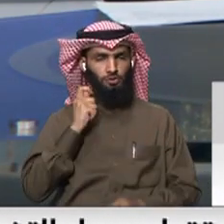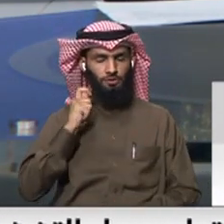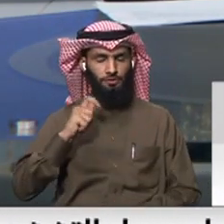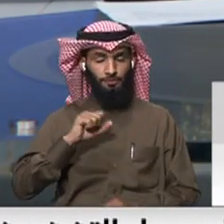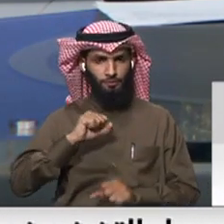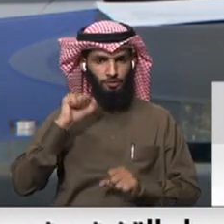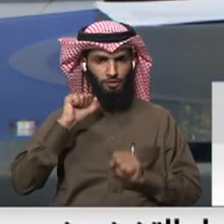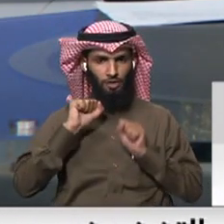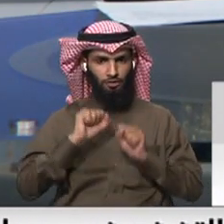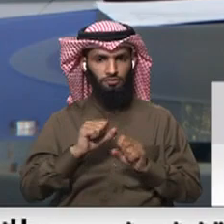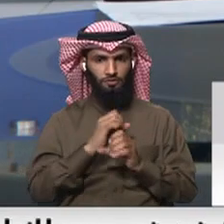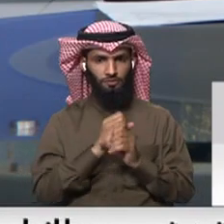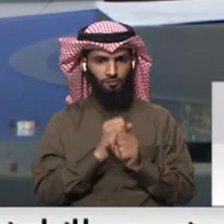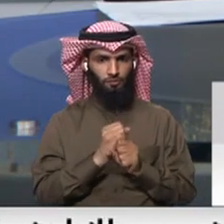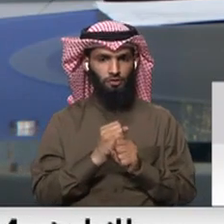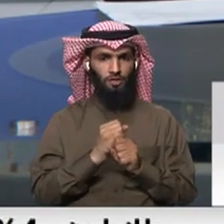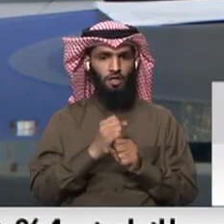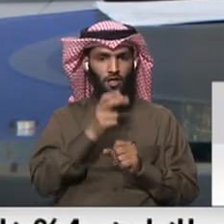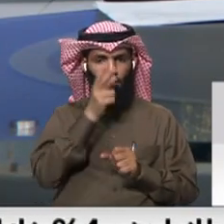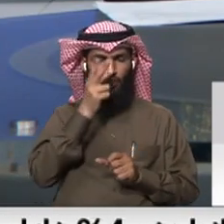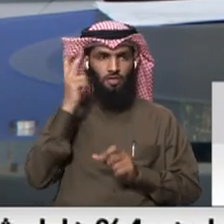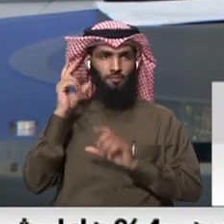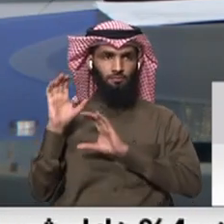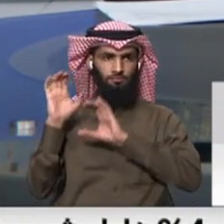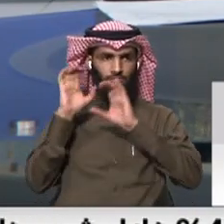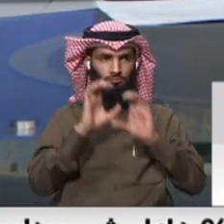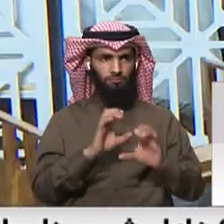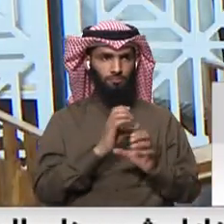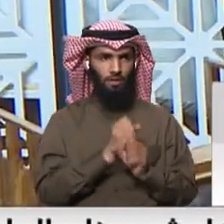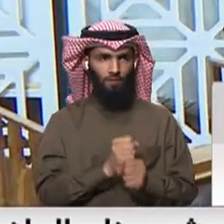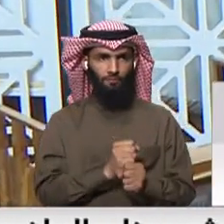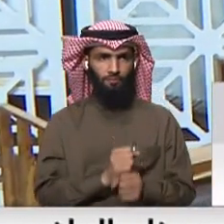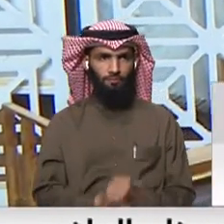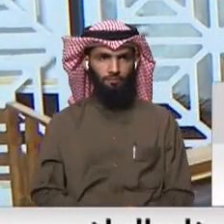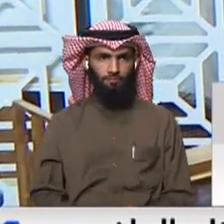والحفاظ على الموروث والتراث الكويتي.